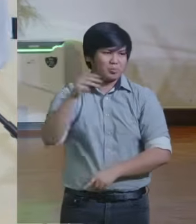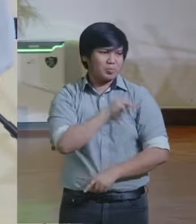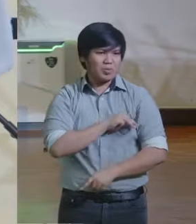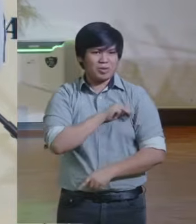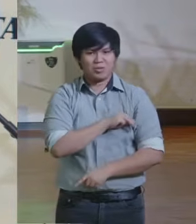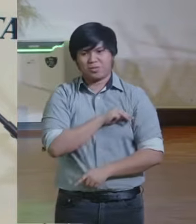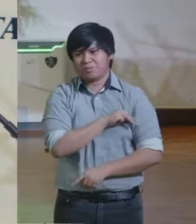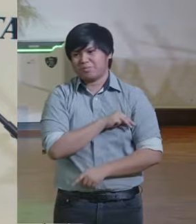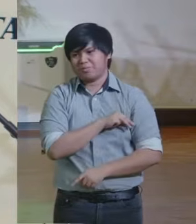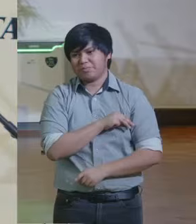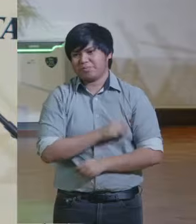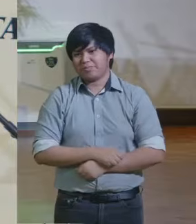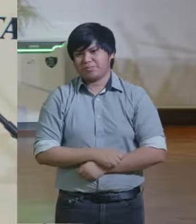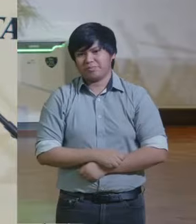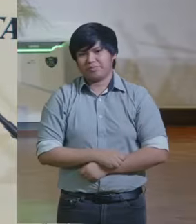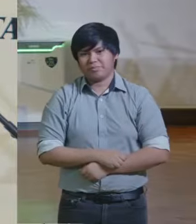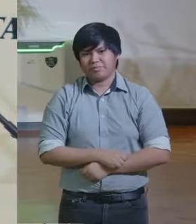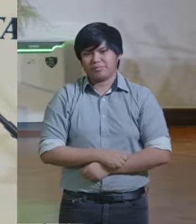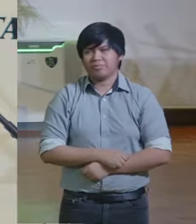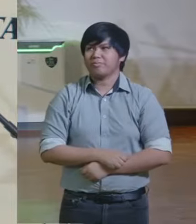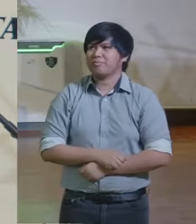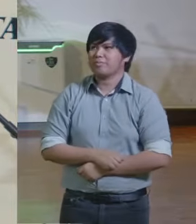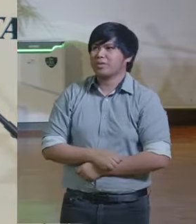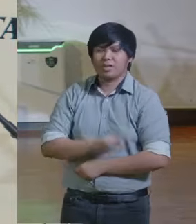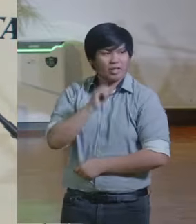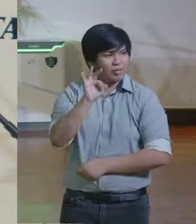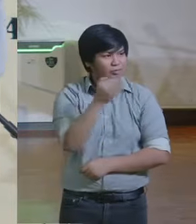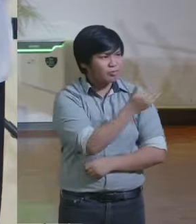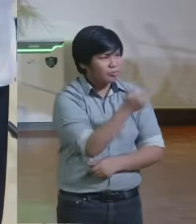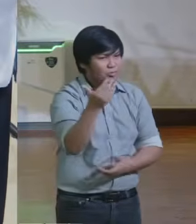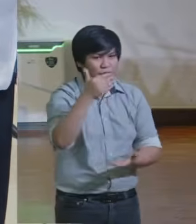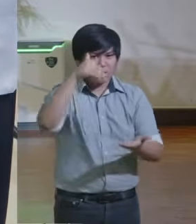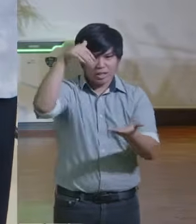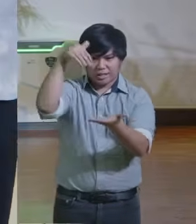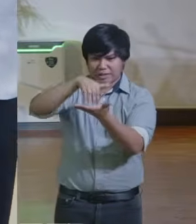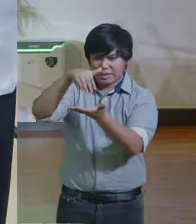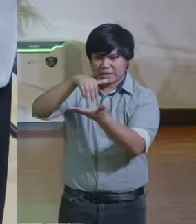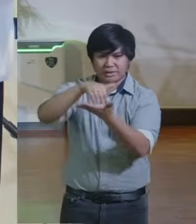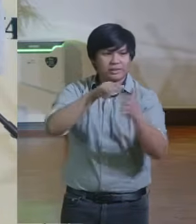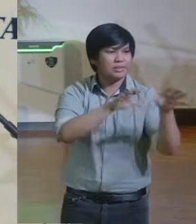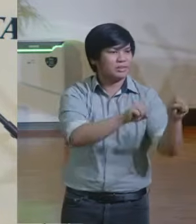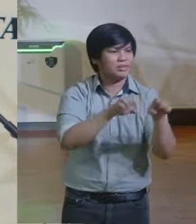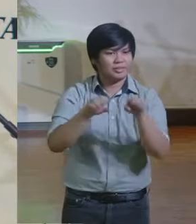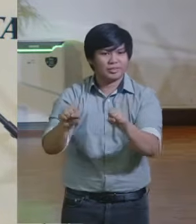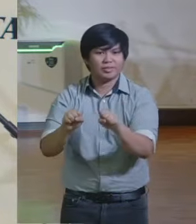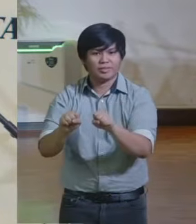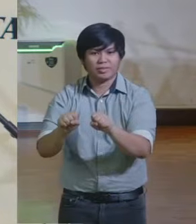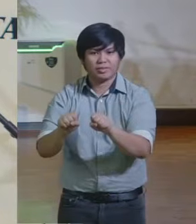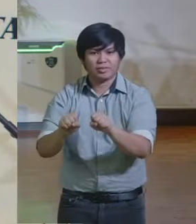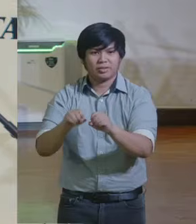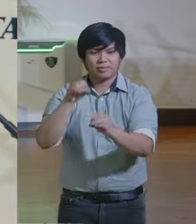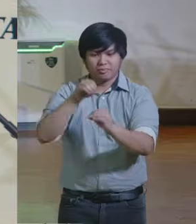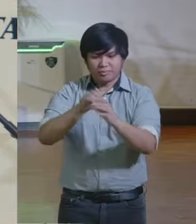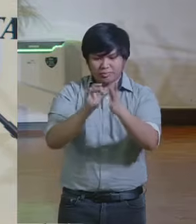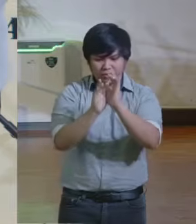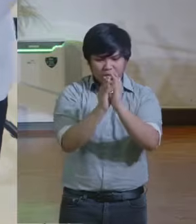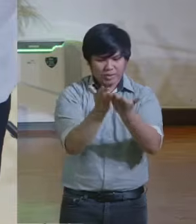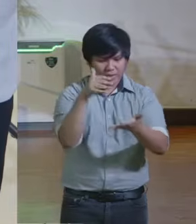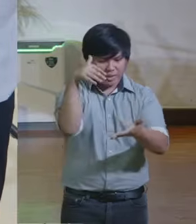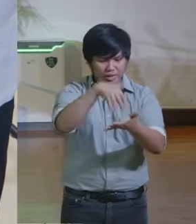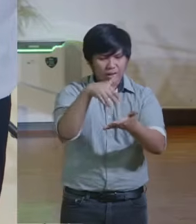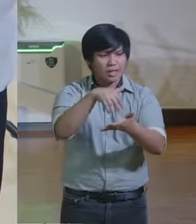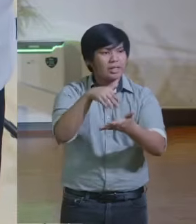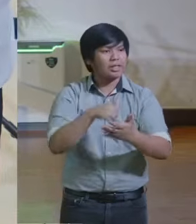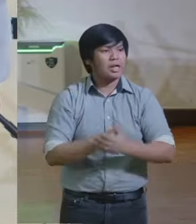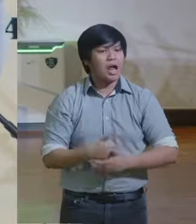pong singular. No? Kung kayo po ay nag-aaral sa Sunday Bible School, sa ating Bible study method, yun po